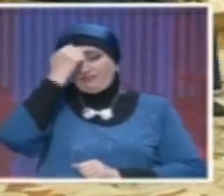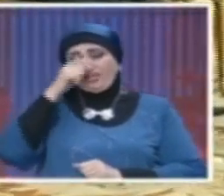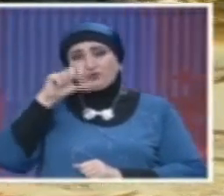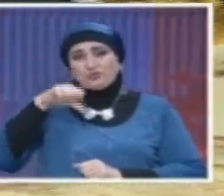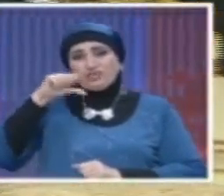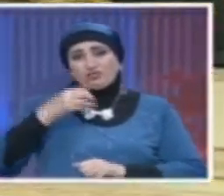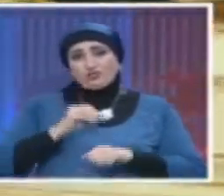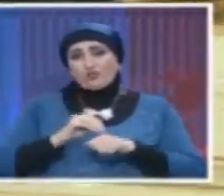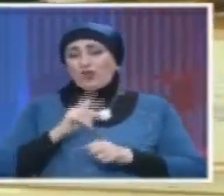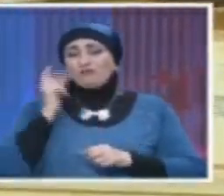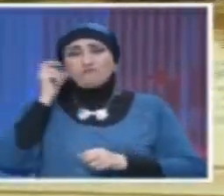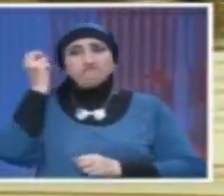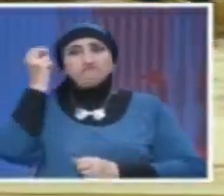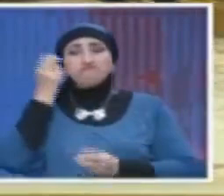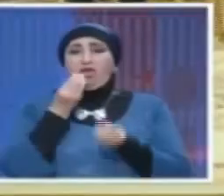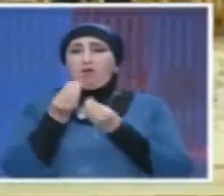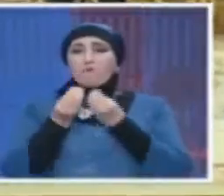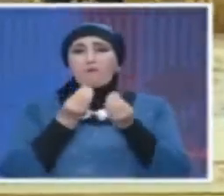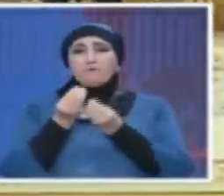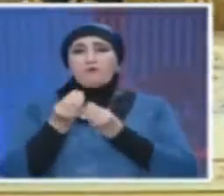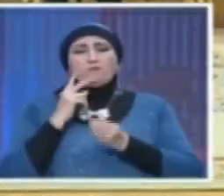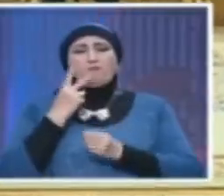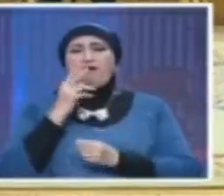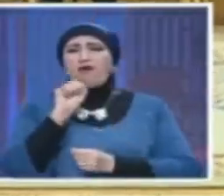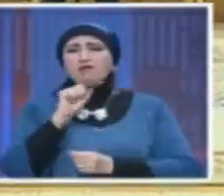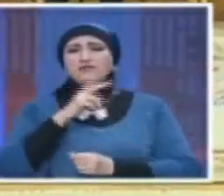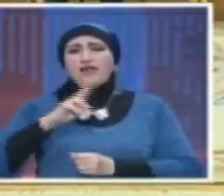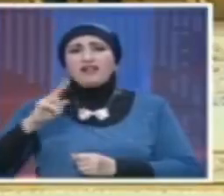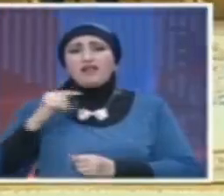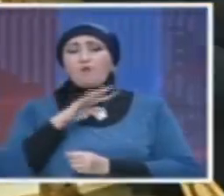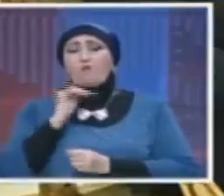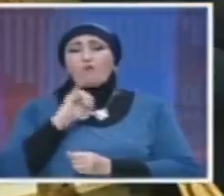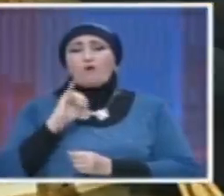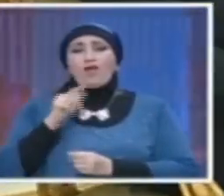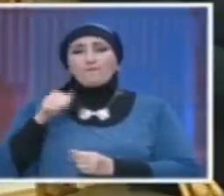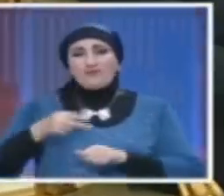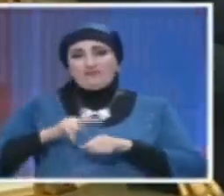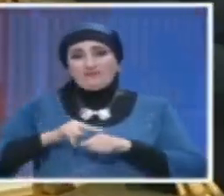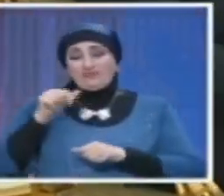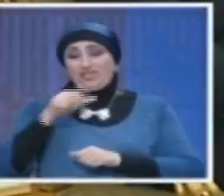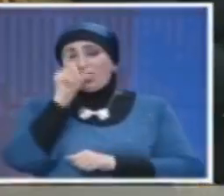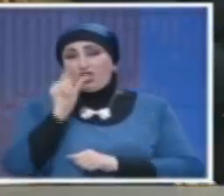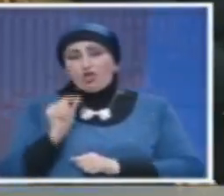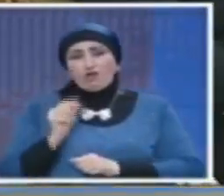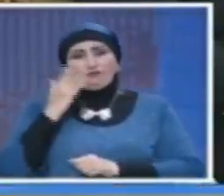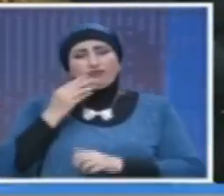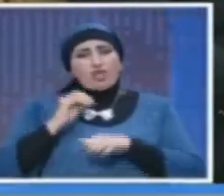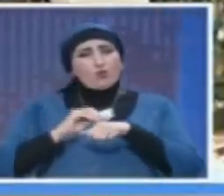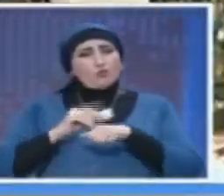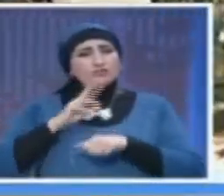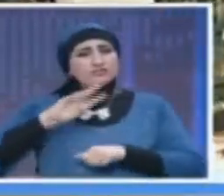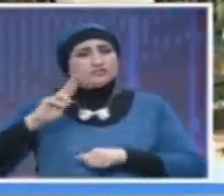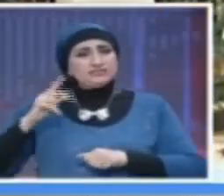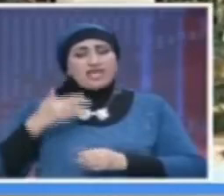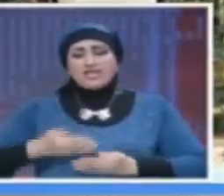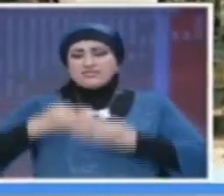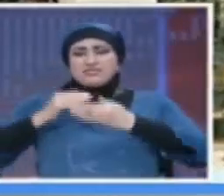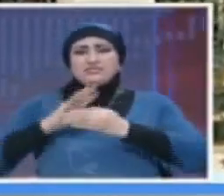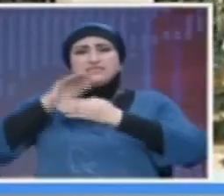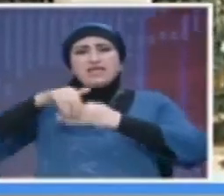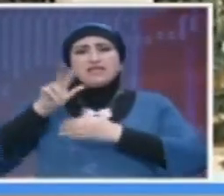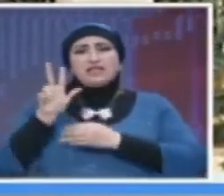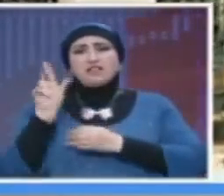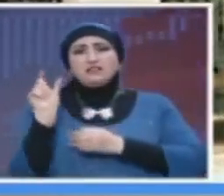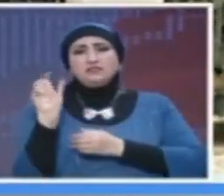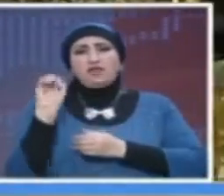اللقاء تبادل وجهات النظر والرؤى بشأن عدد من القضايا الإقليمية الإفريقية، خاصة ملف سد النهضة، حيث أكد